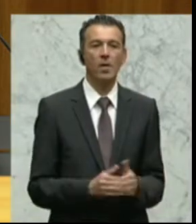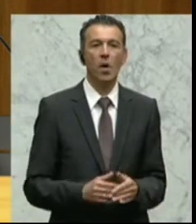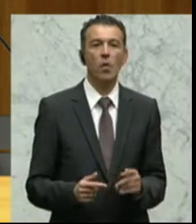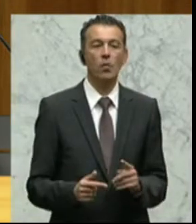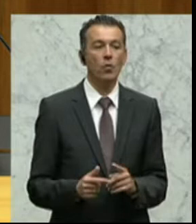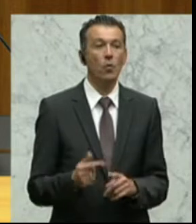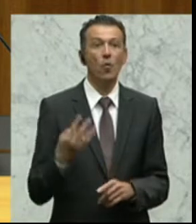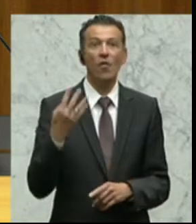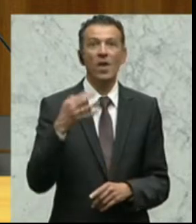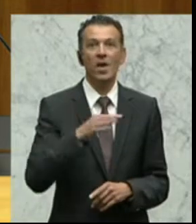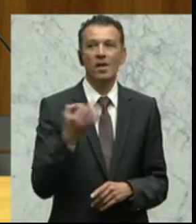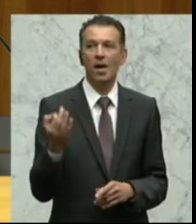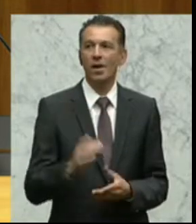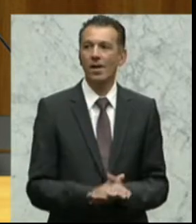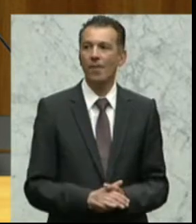Tage.